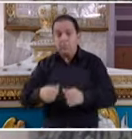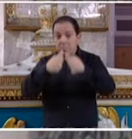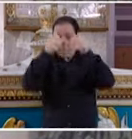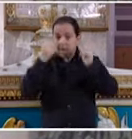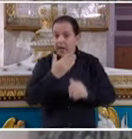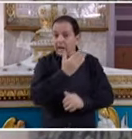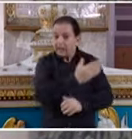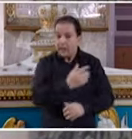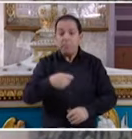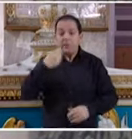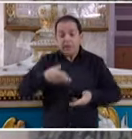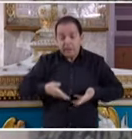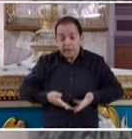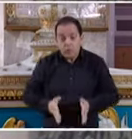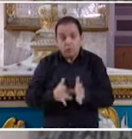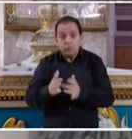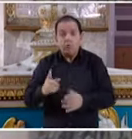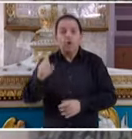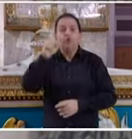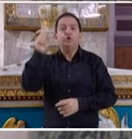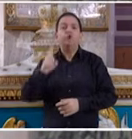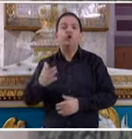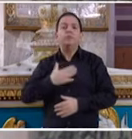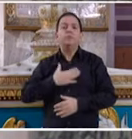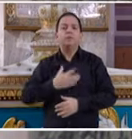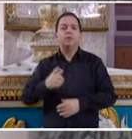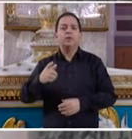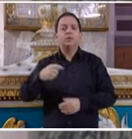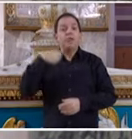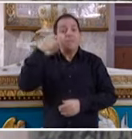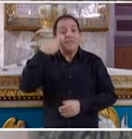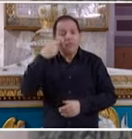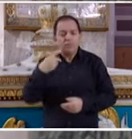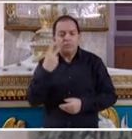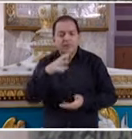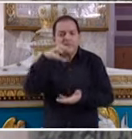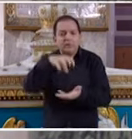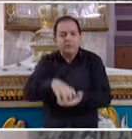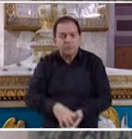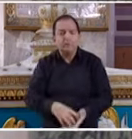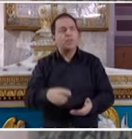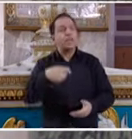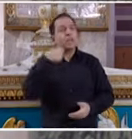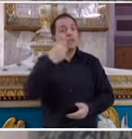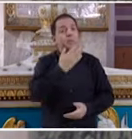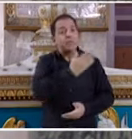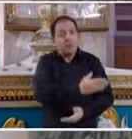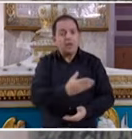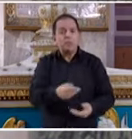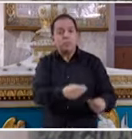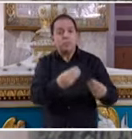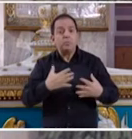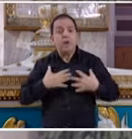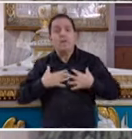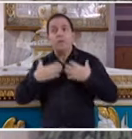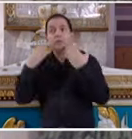μητέρα της ζωής, η μητέρα του Θεού ημών, η μητέρα της Εκκλησίας, η μητέρα της ευχαριστίας. Η ευχαριστία μας, η ζωντανή προς